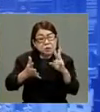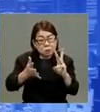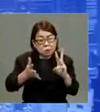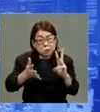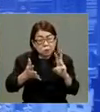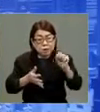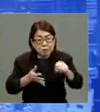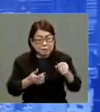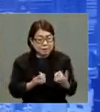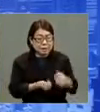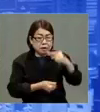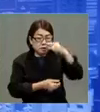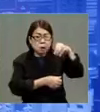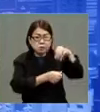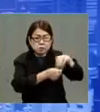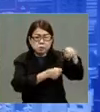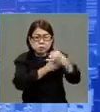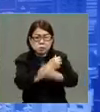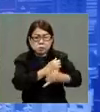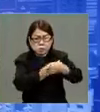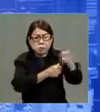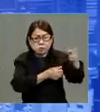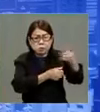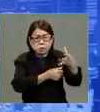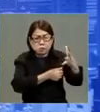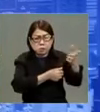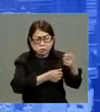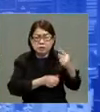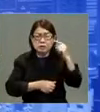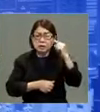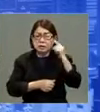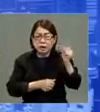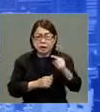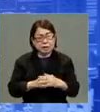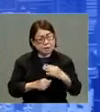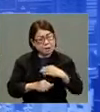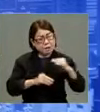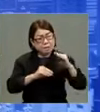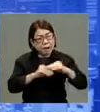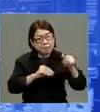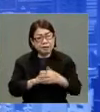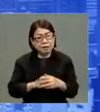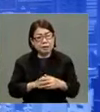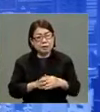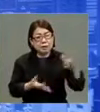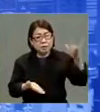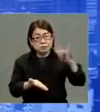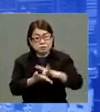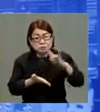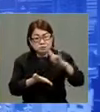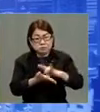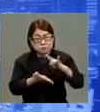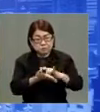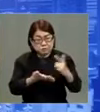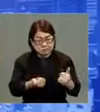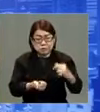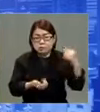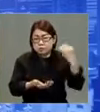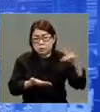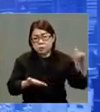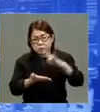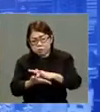ค้างอยู่ต่างประเทศอีกจำนวนมากมีแนวโน้มไหมครับที่เราจะเพิ่มบริหารจัดการจำนวนของการรับคนไทยที่เข้ามาในแต่ละวันเพื่อให้